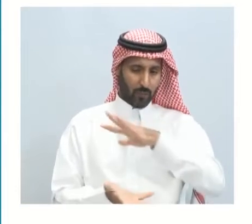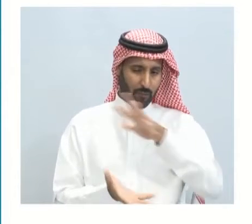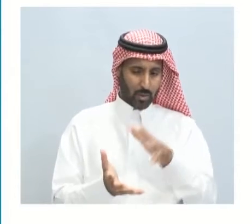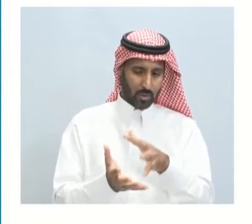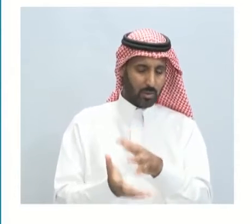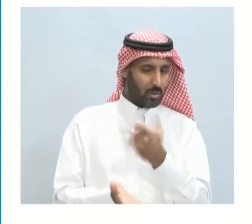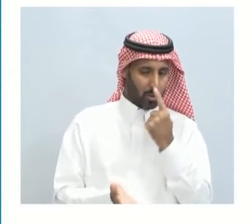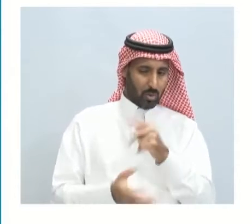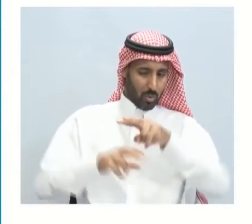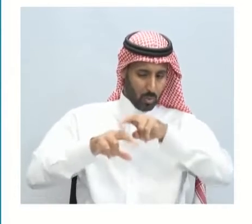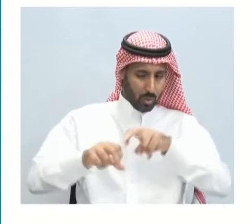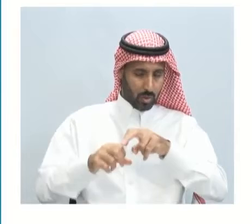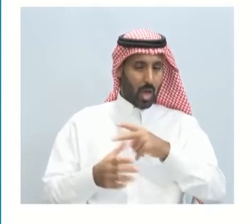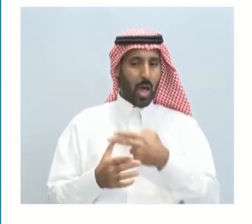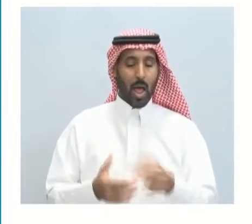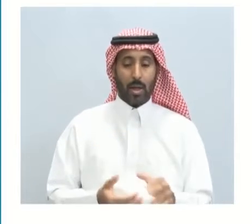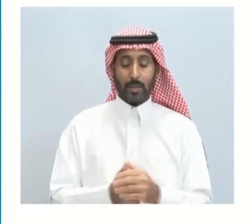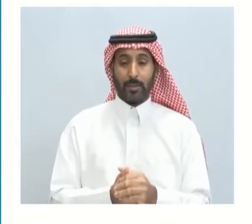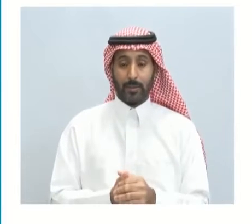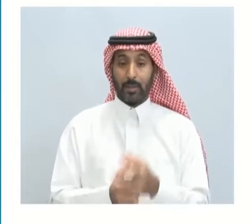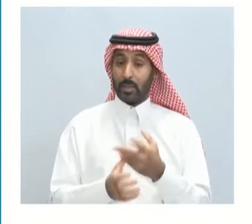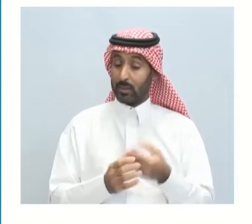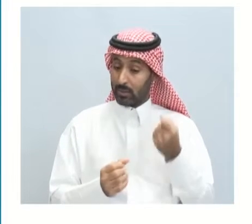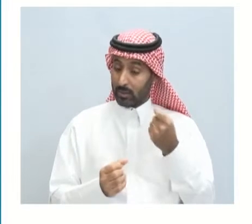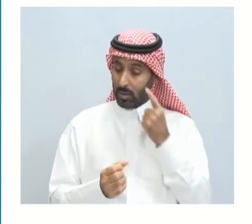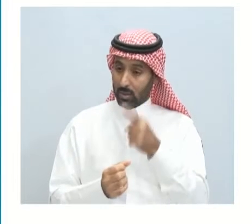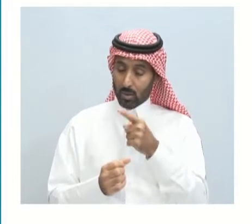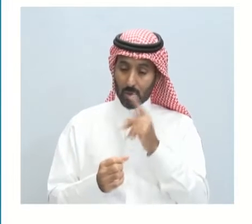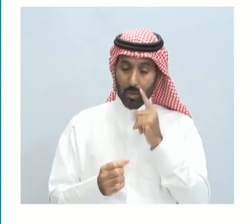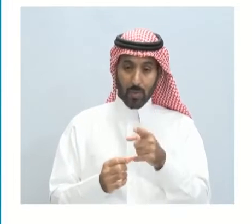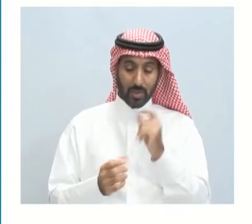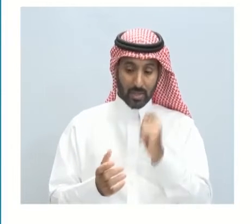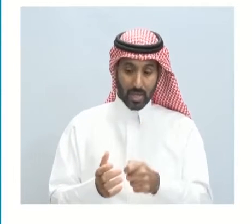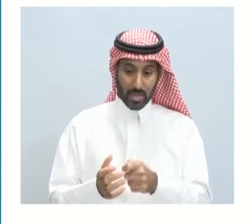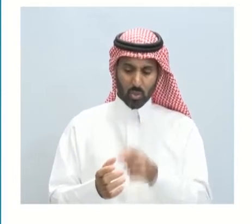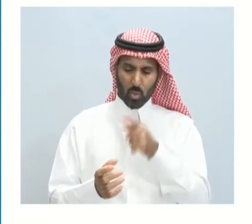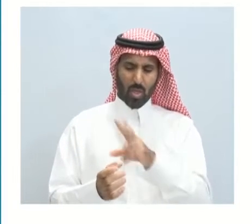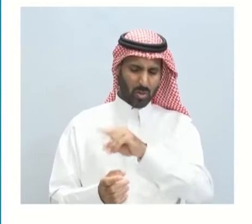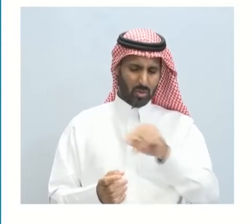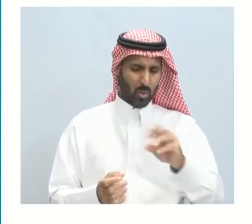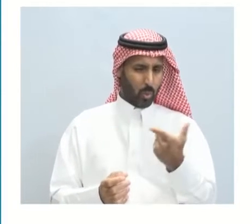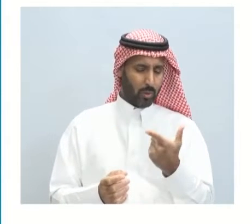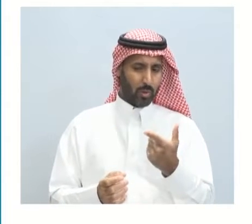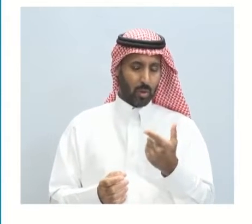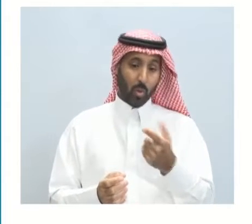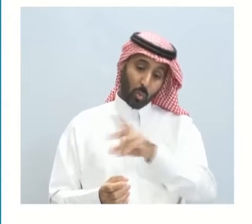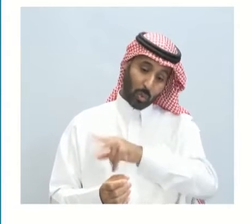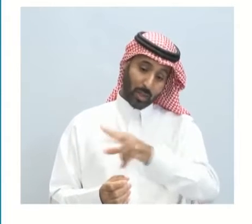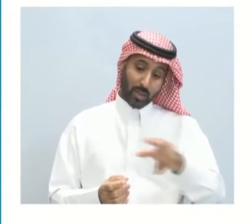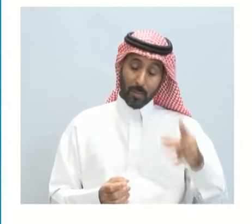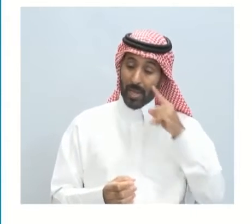حلها ابحث انت وزميلك عن ادله ت وضح اوجه الشبه والاختلاف